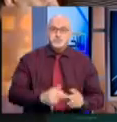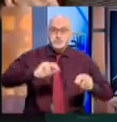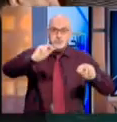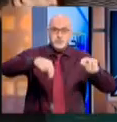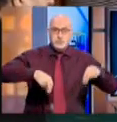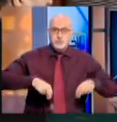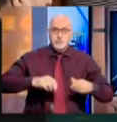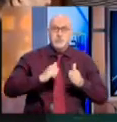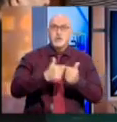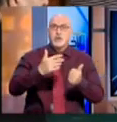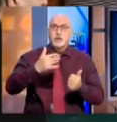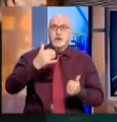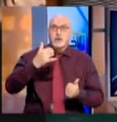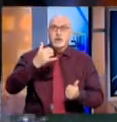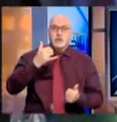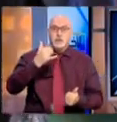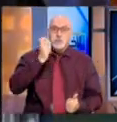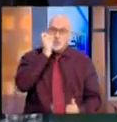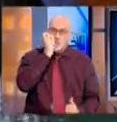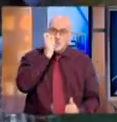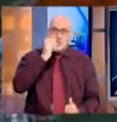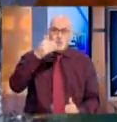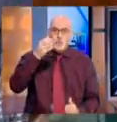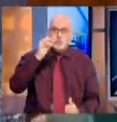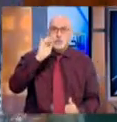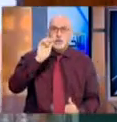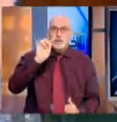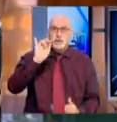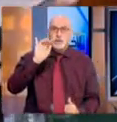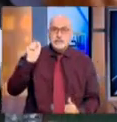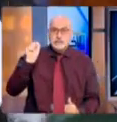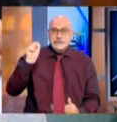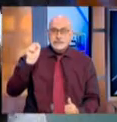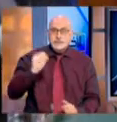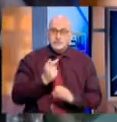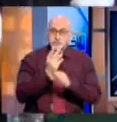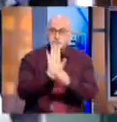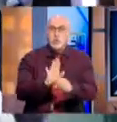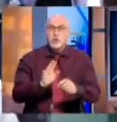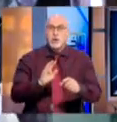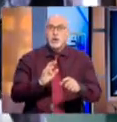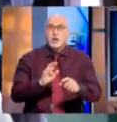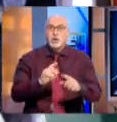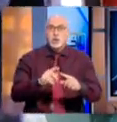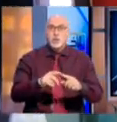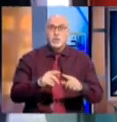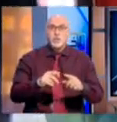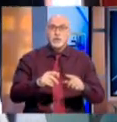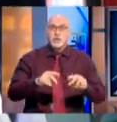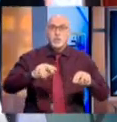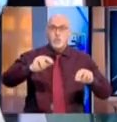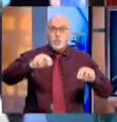مع متعامل الهاتف المحمول موبيليس من أجل تقديم خدماتها التكنولوجية وضمان نجاح الدورة